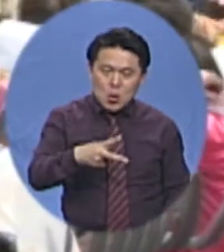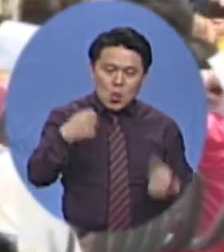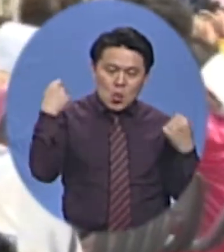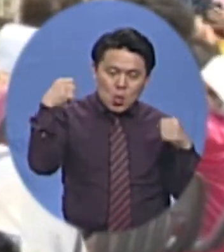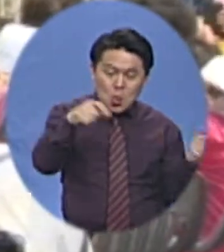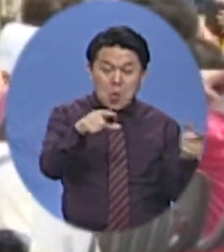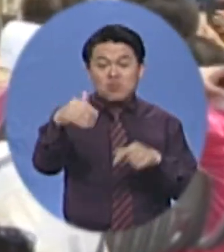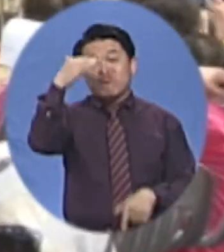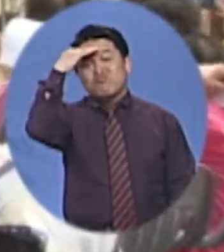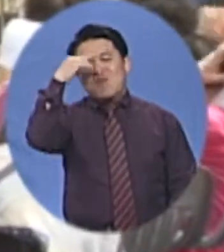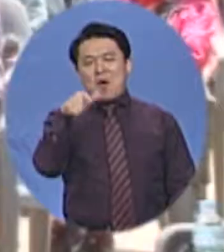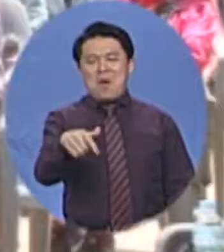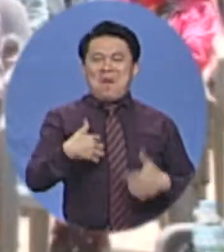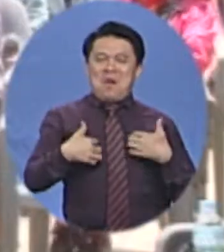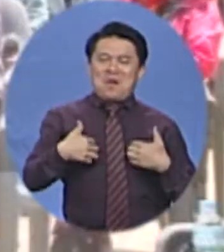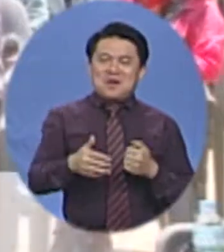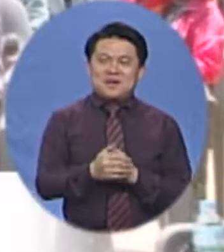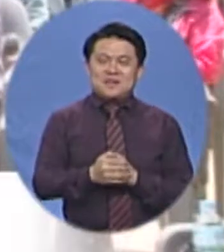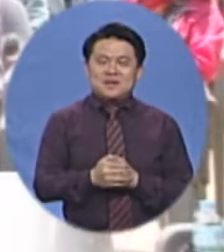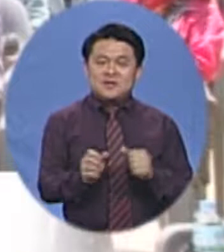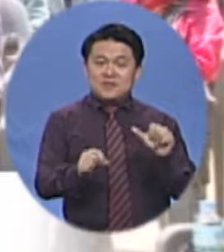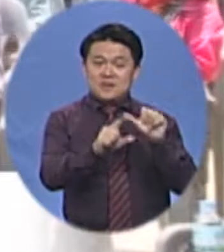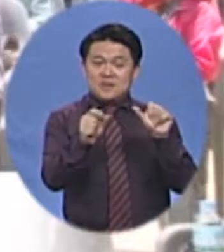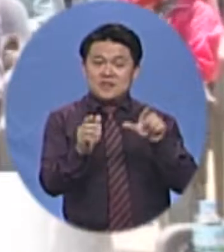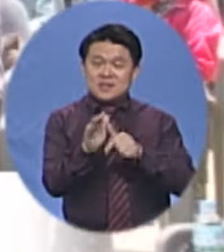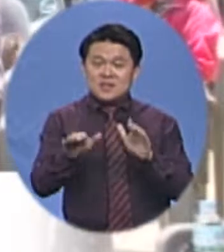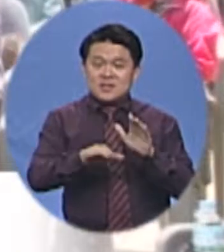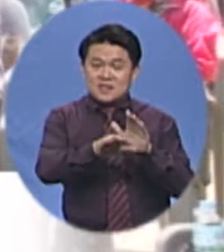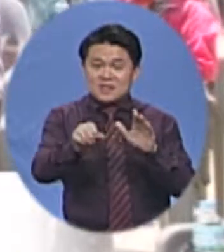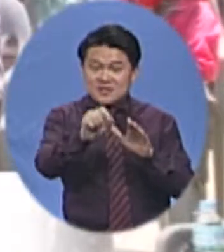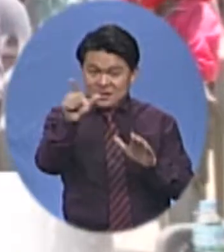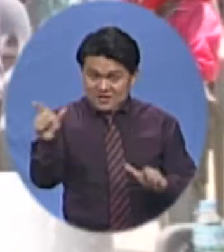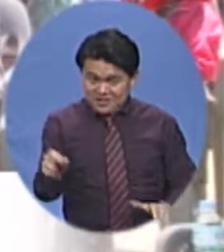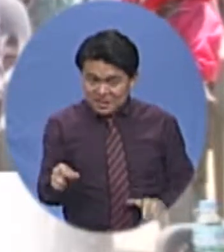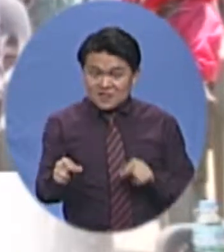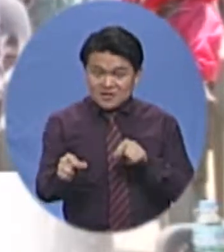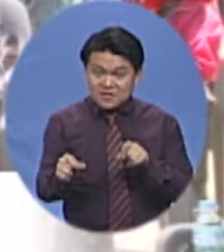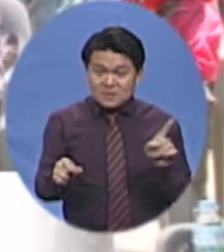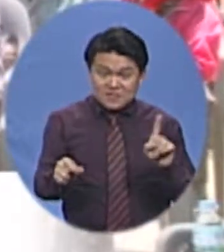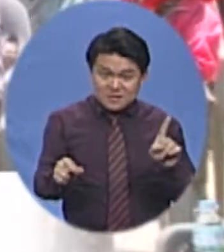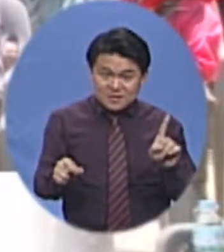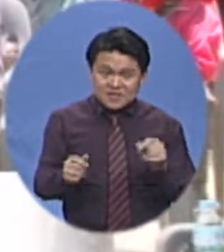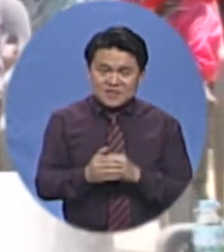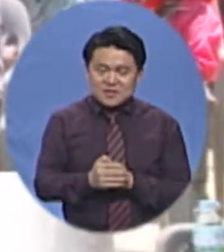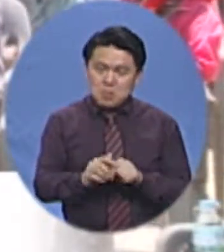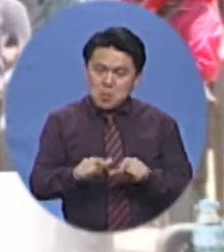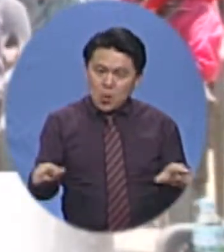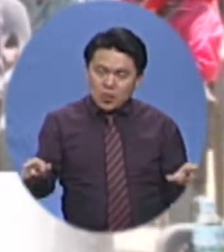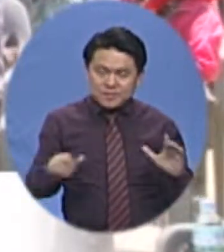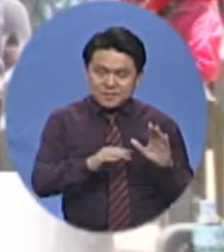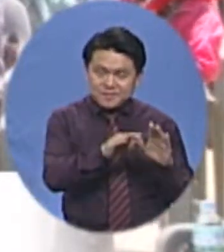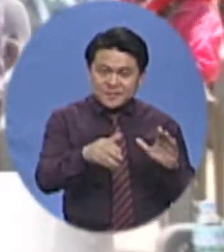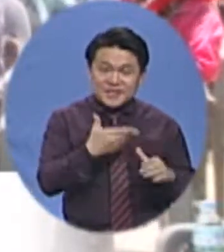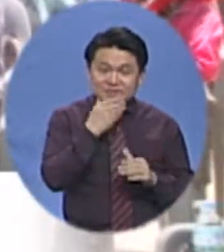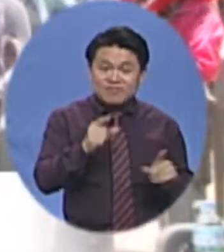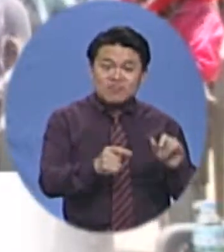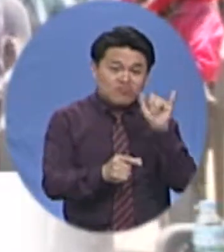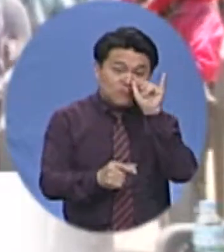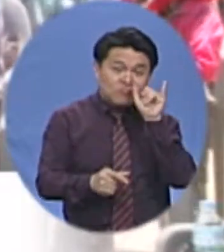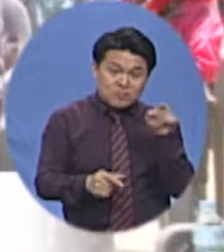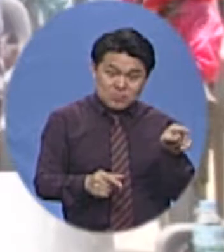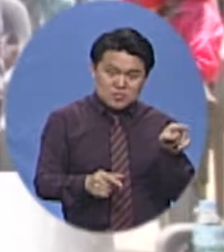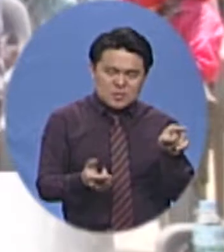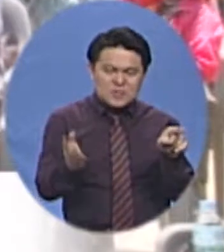다양한 공연을 즐겼습니다. 5월 달은 가정의 달이니까 이제 가정의 달이면 가정에서 다 행복하게 지낸